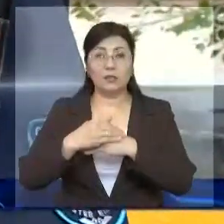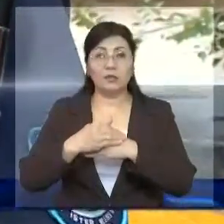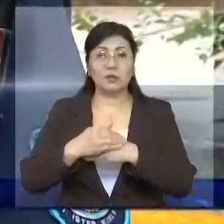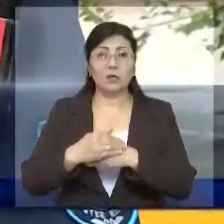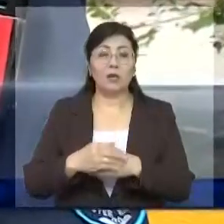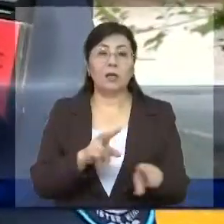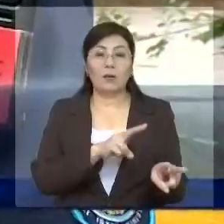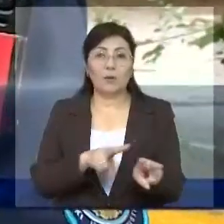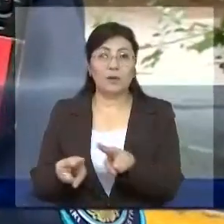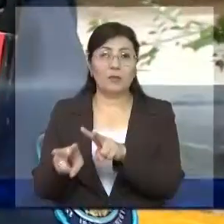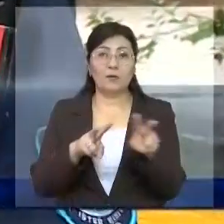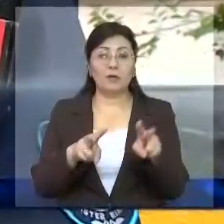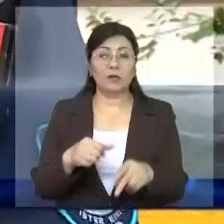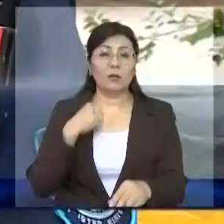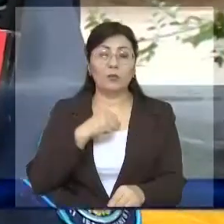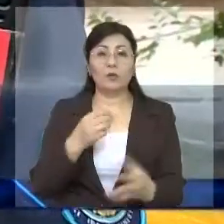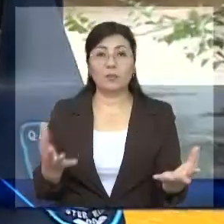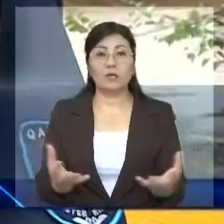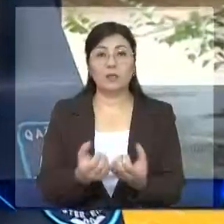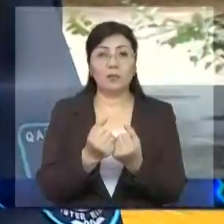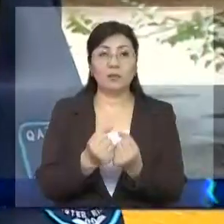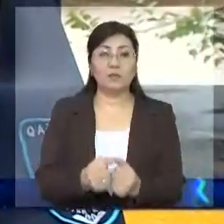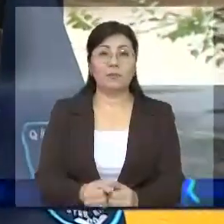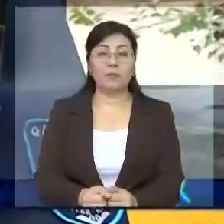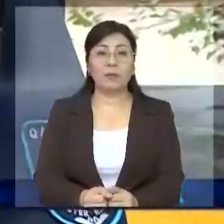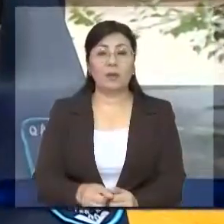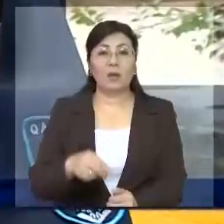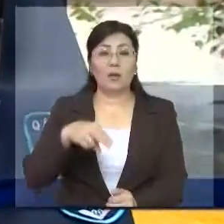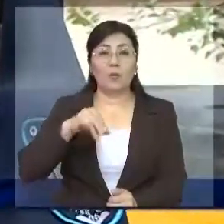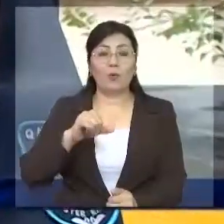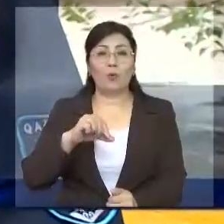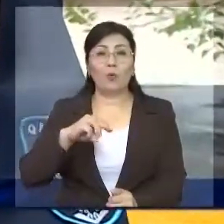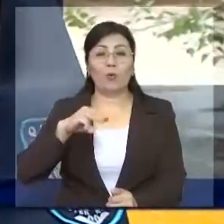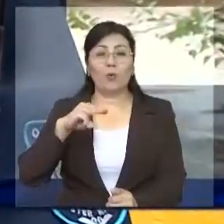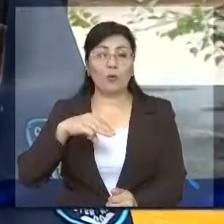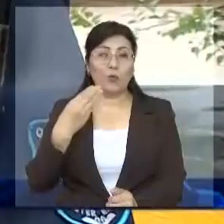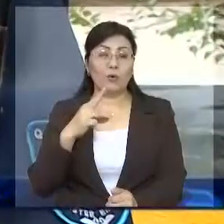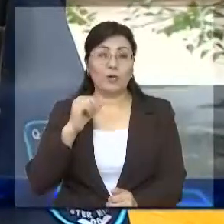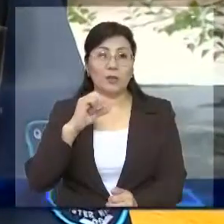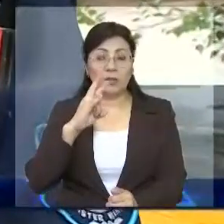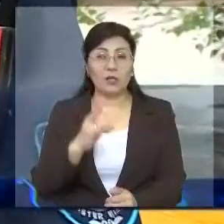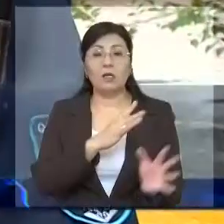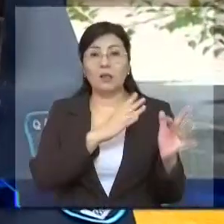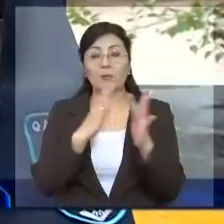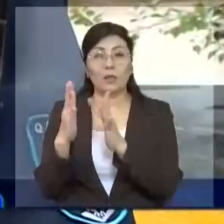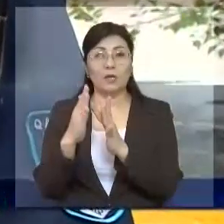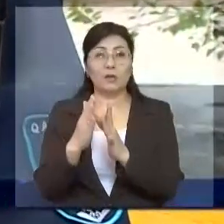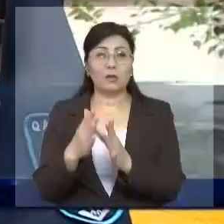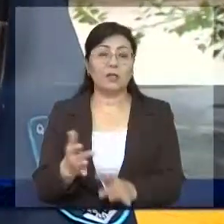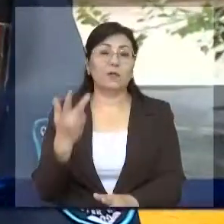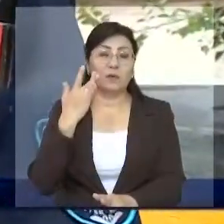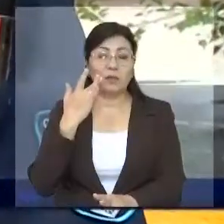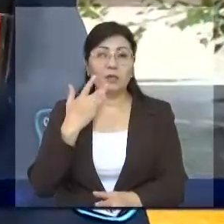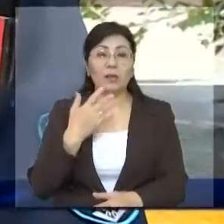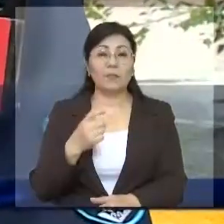обход жасаған кезде сол уақытта өзіміз алып кетеміз ол адамдарды. Парк Пушкин директоры бар, олында нөмірін хабарласақ, осындай адамдар жүр, шара